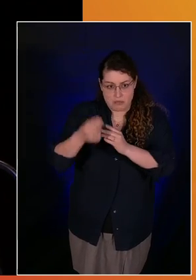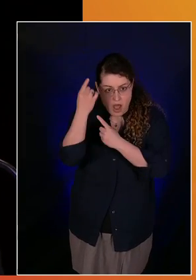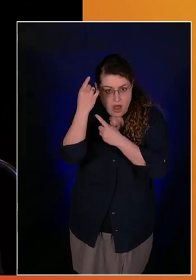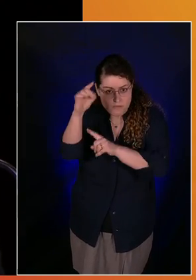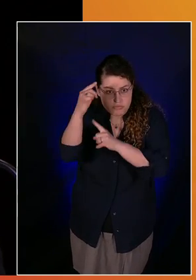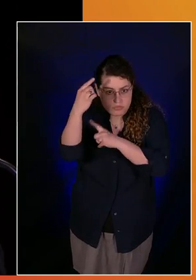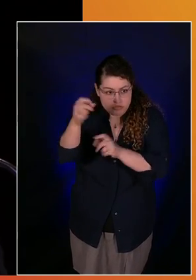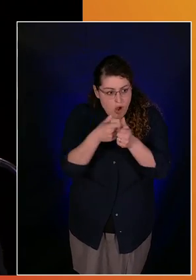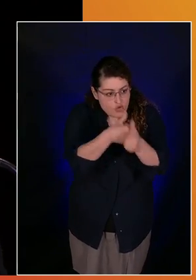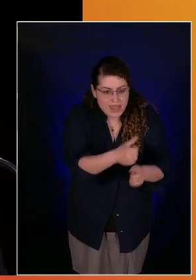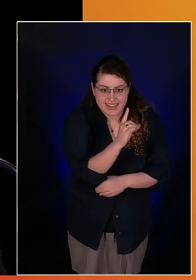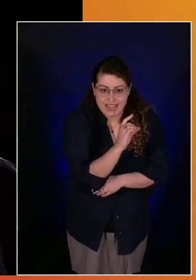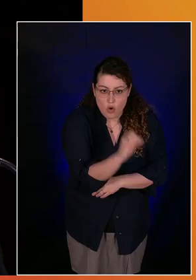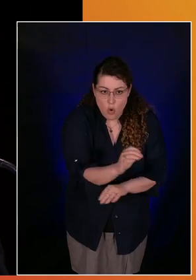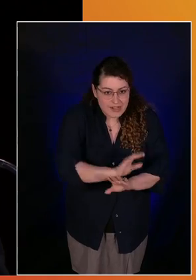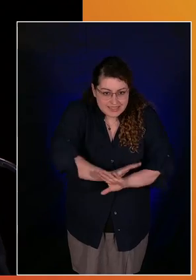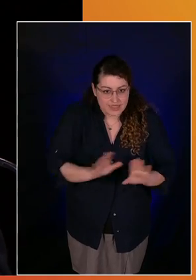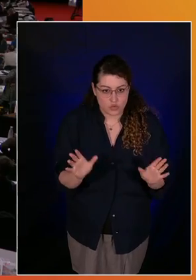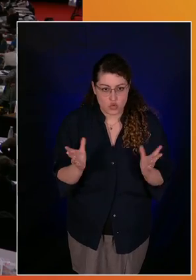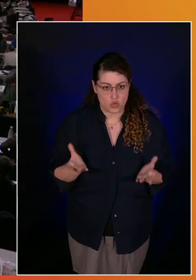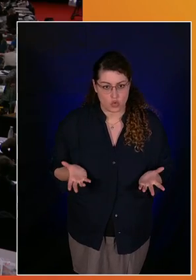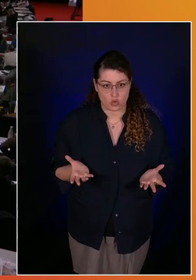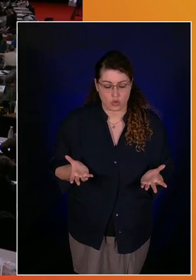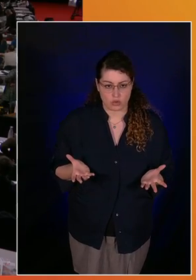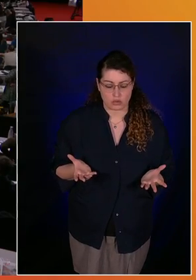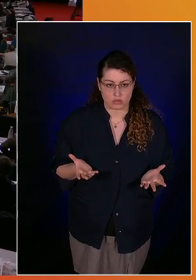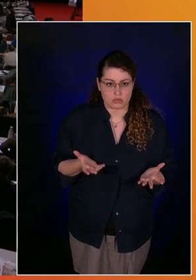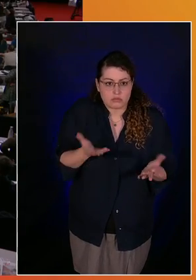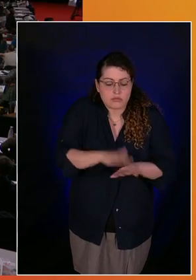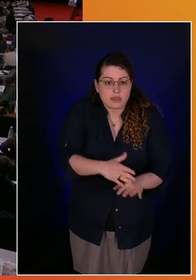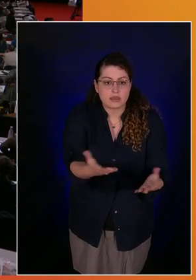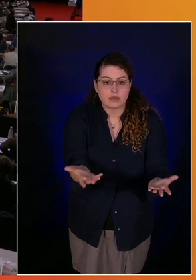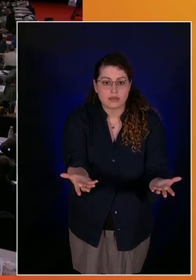au document d'orientation'est- quez je